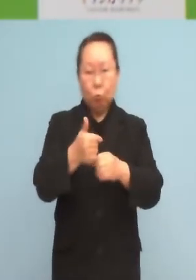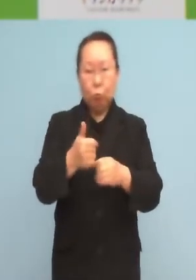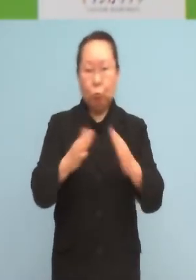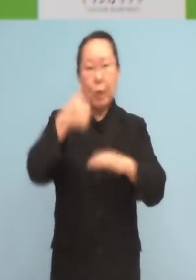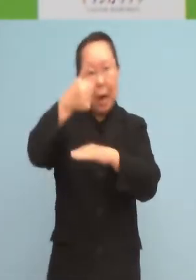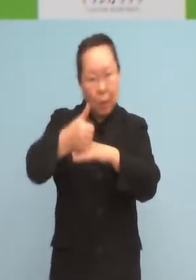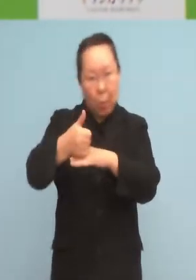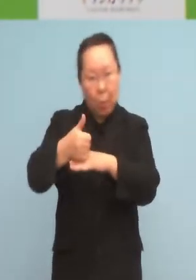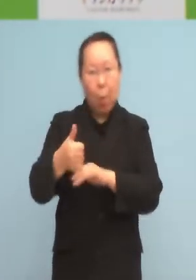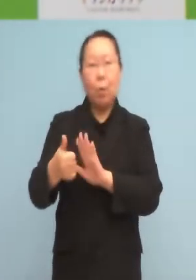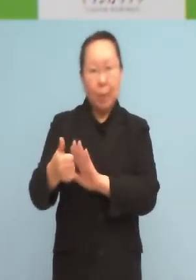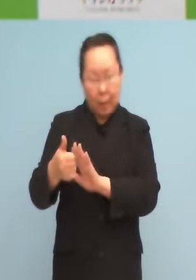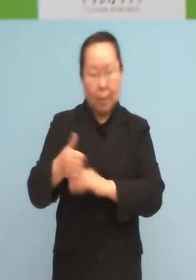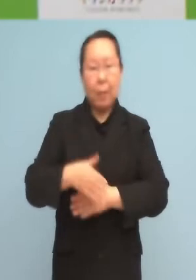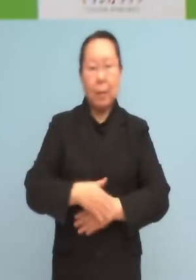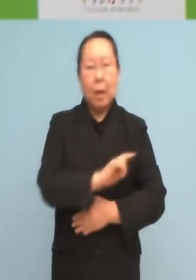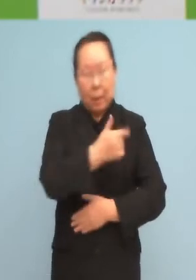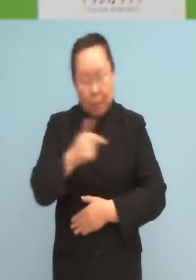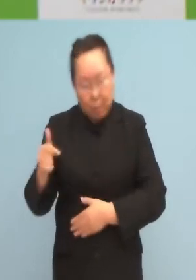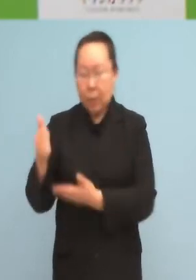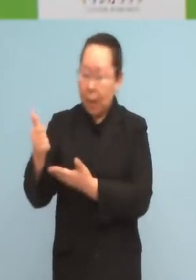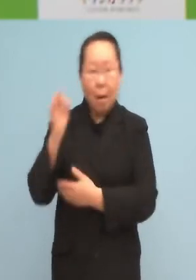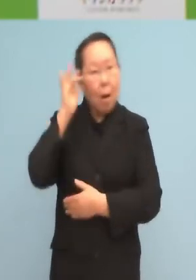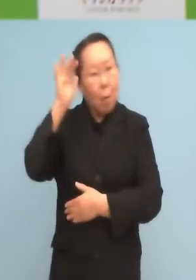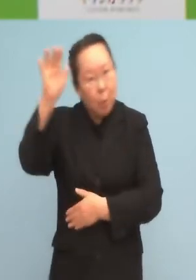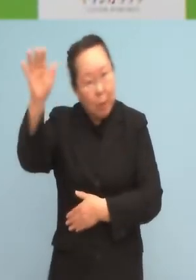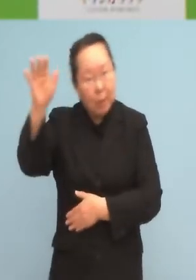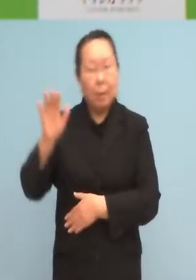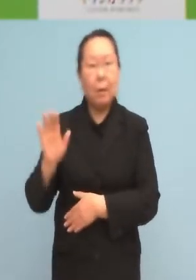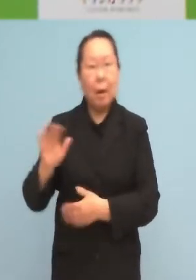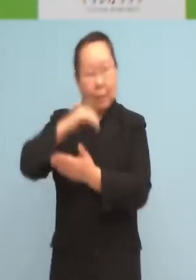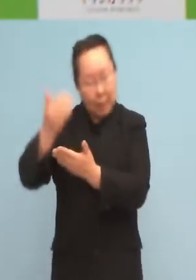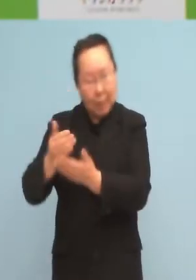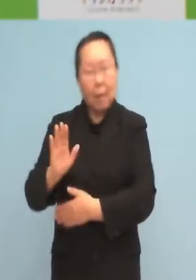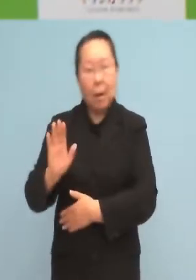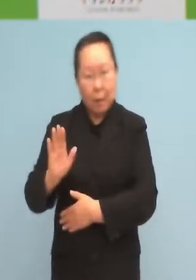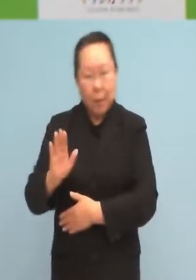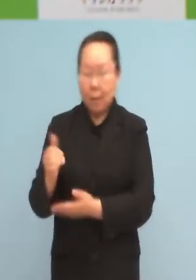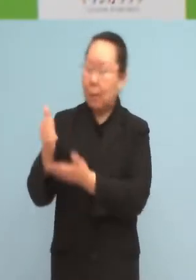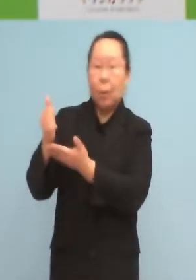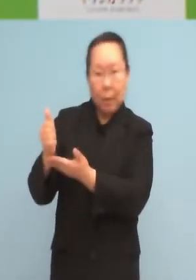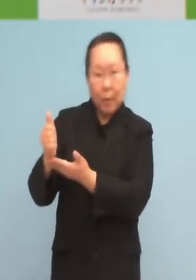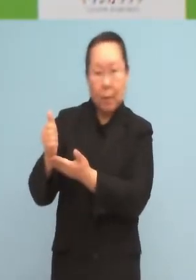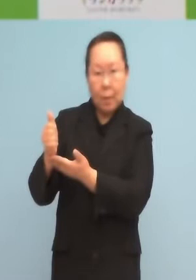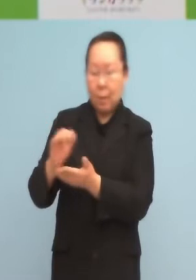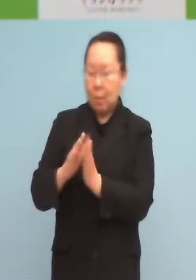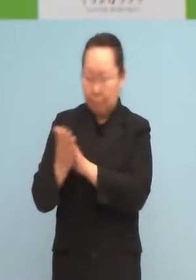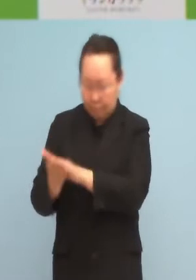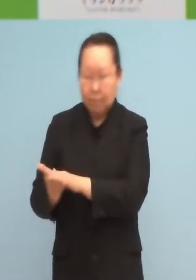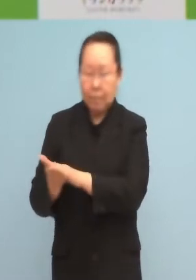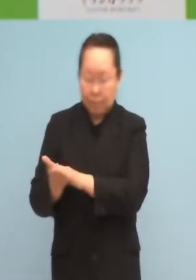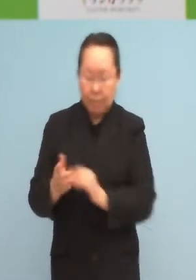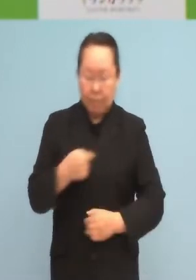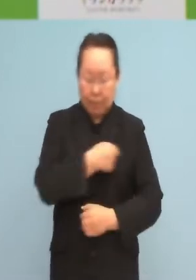。本当にいろいろな思い出がたくさんあるわけでありますが、布川先生のご冥福を心からお